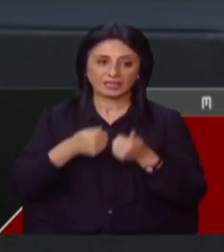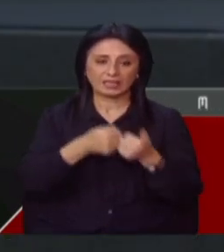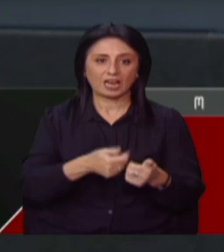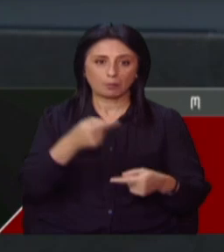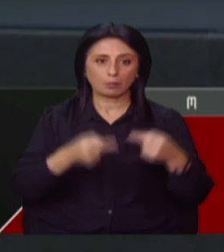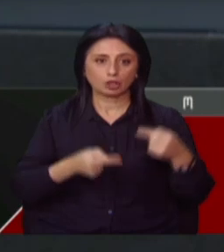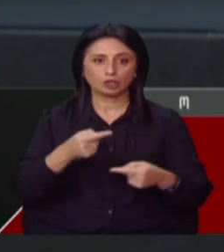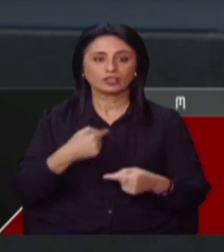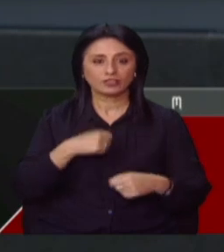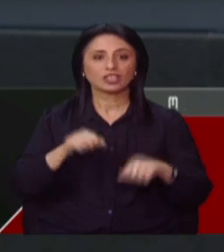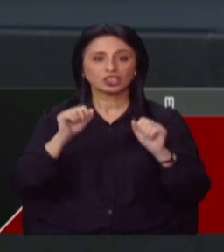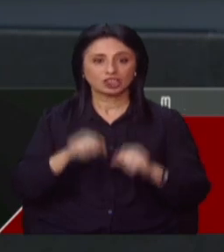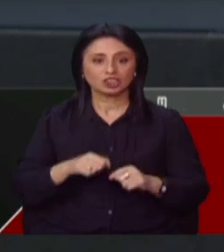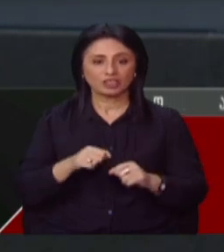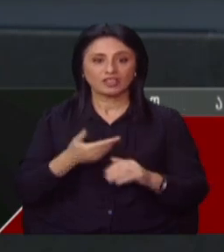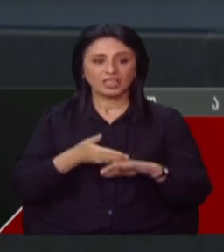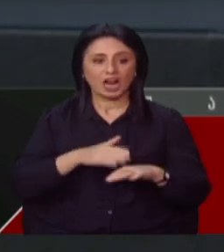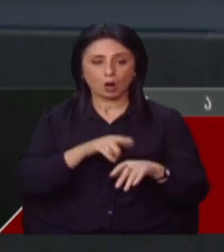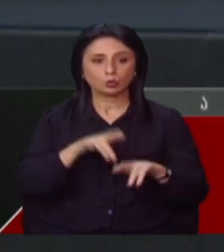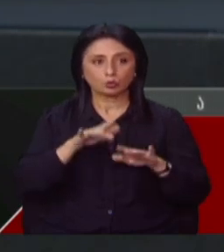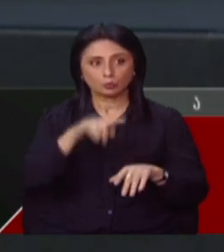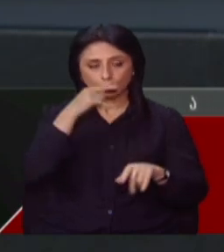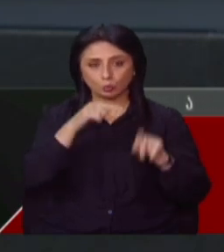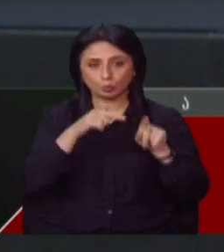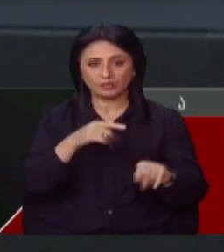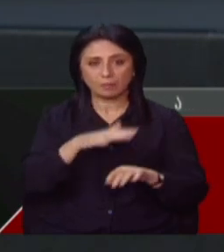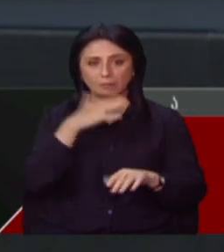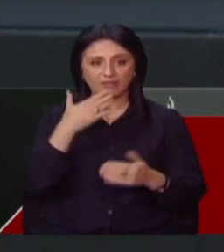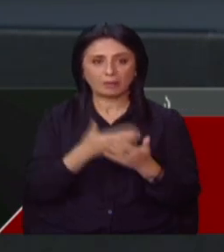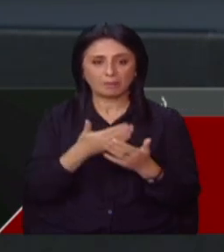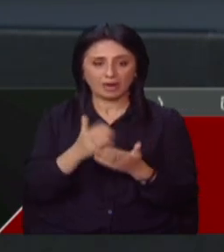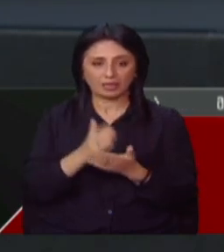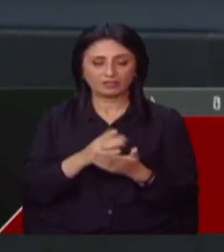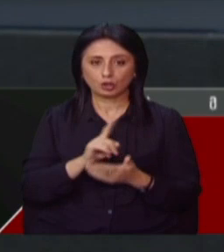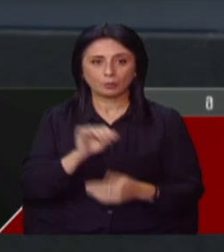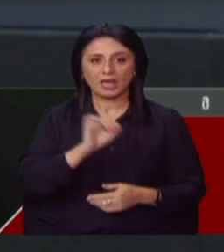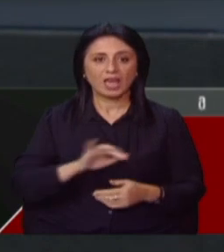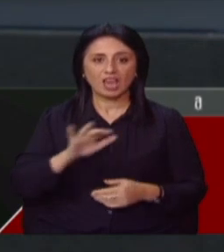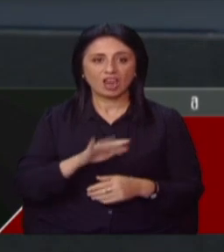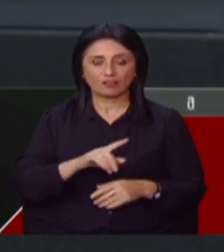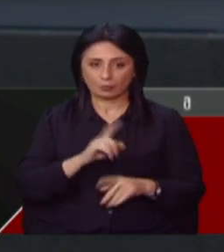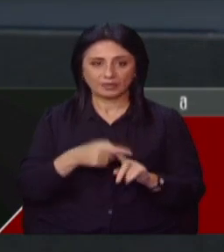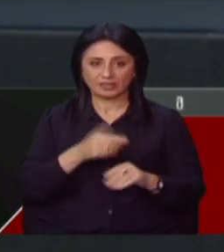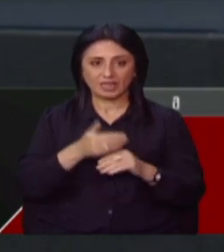ამ ბრძოლაში. ჩვენ შეგვიძლია გავურთულოთ საქმე რუსეთს. ამის ბევრი მაგალითი გვაქვს, რომ ევროპამ